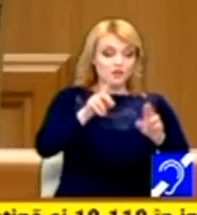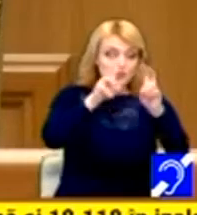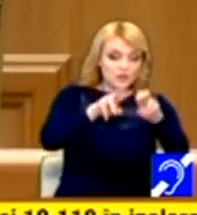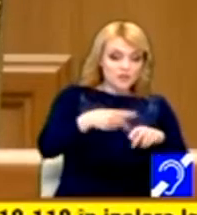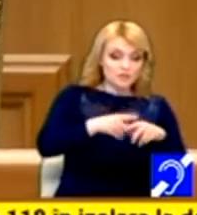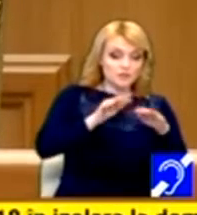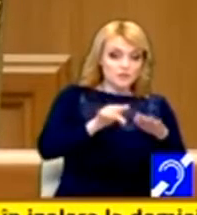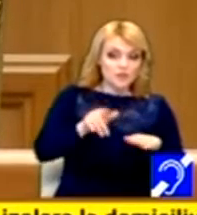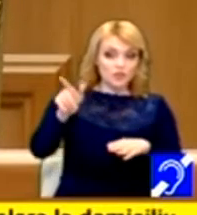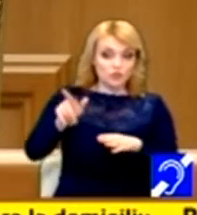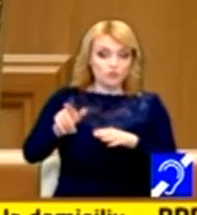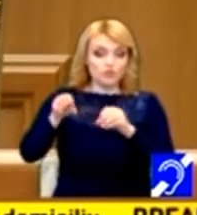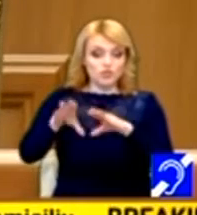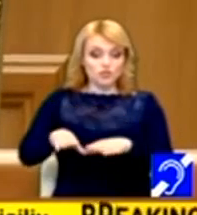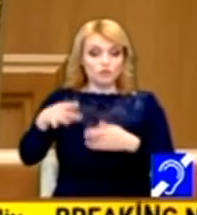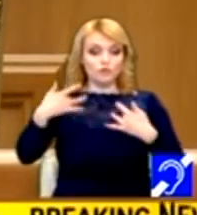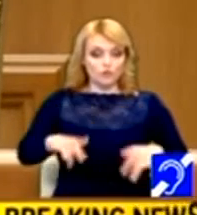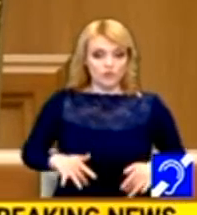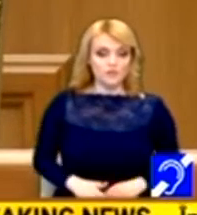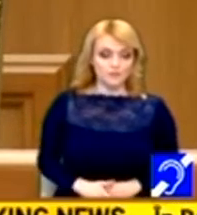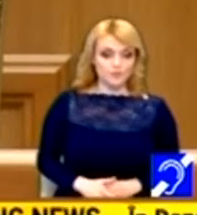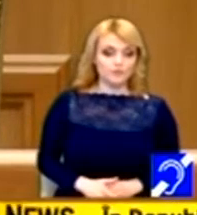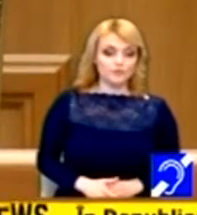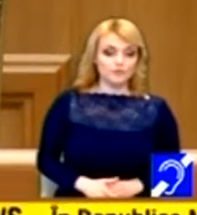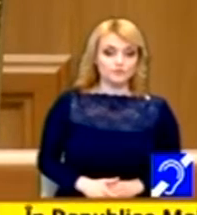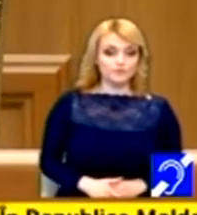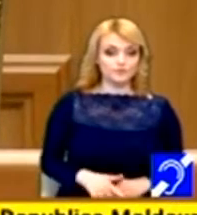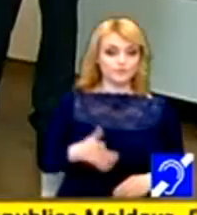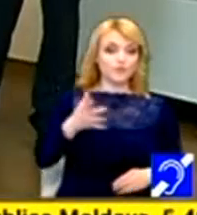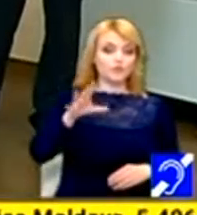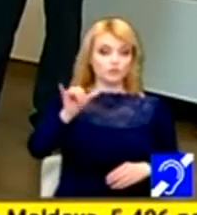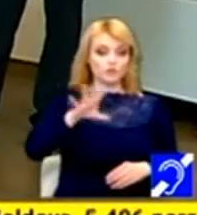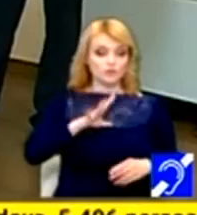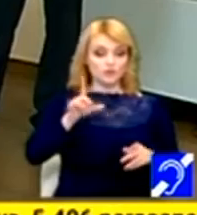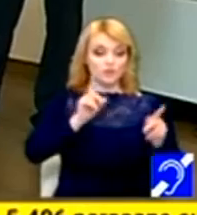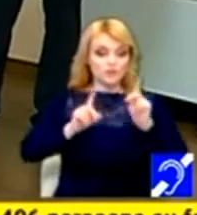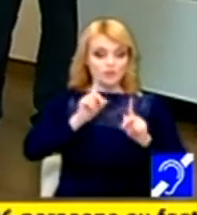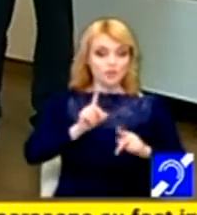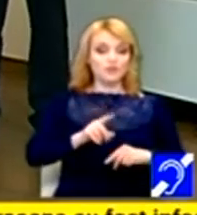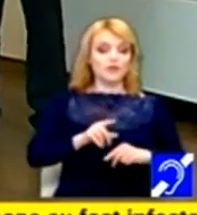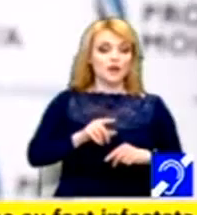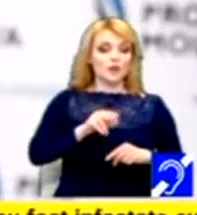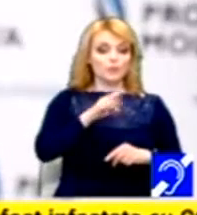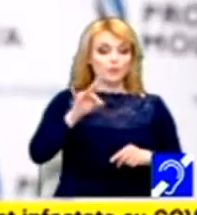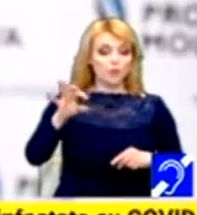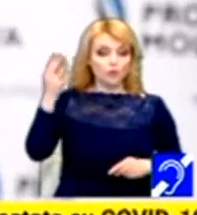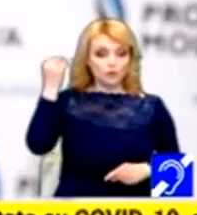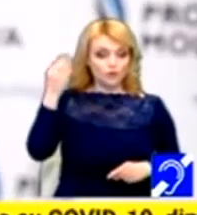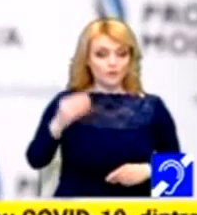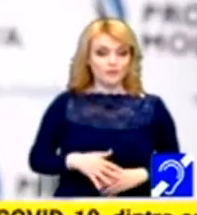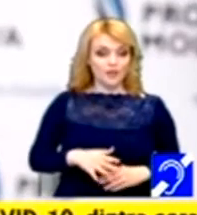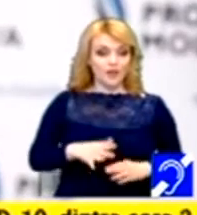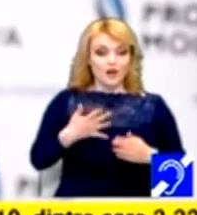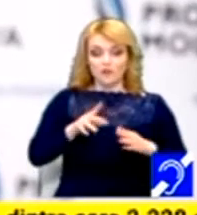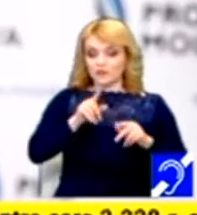ierarhizarea priorităților la ședința Consiliului Suprem de Securitate, s-a arătat și liderul pro-Moldova, Adrian Candu. După două luni de